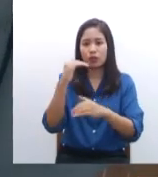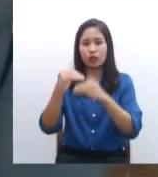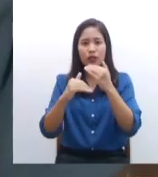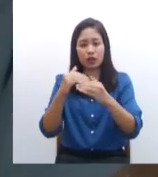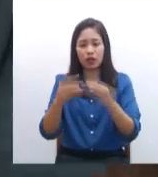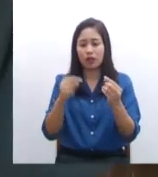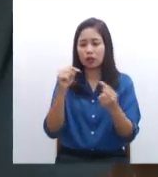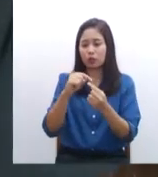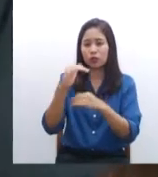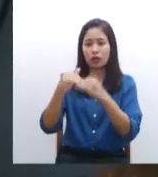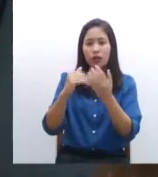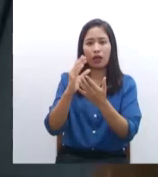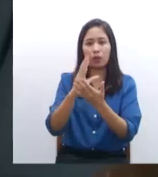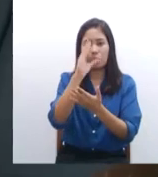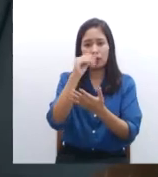ผู้เรียน